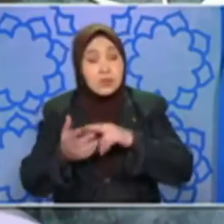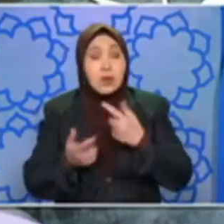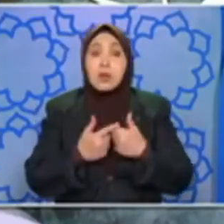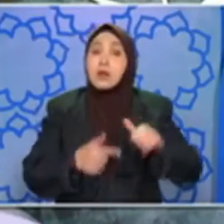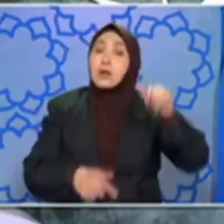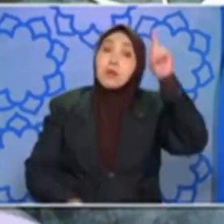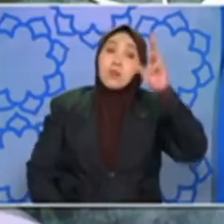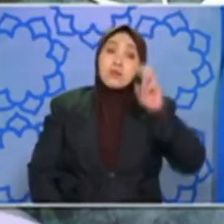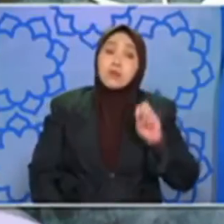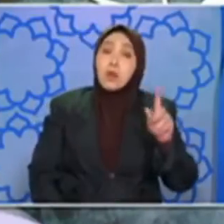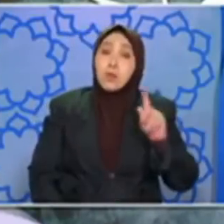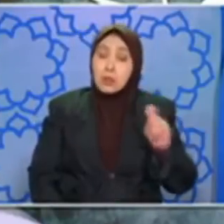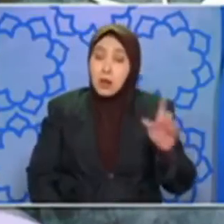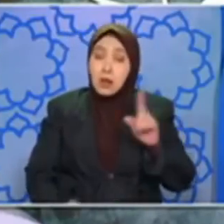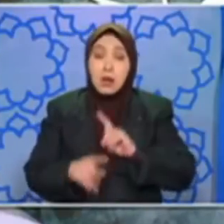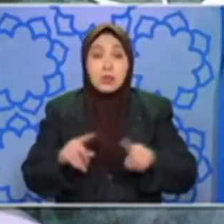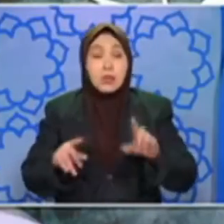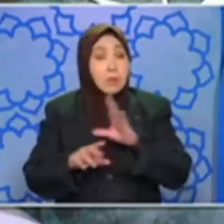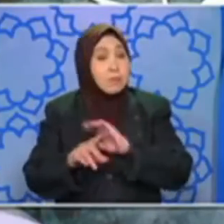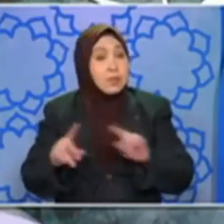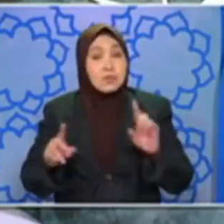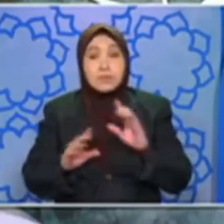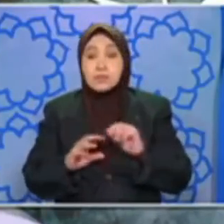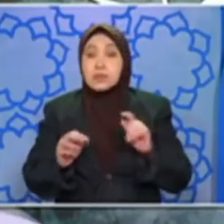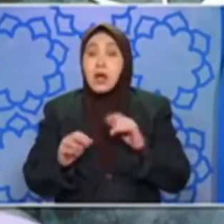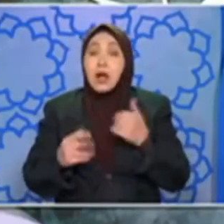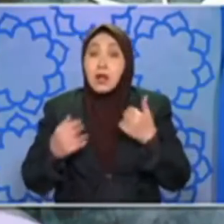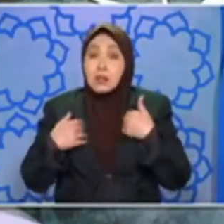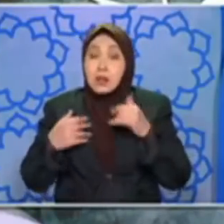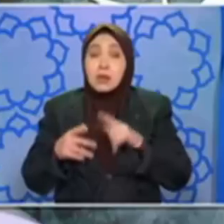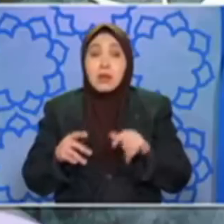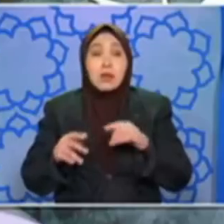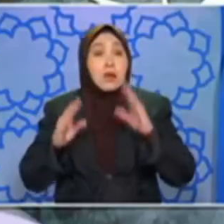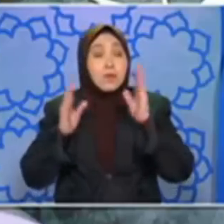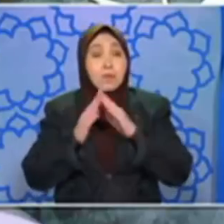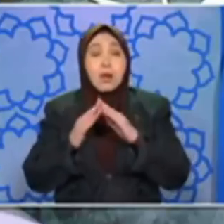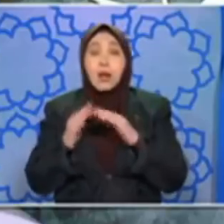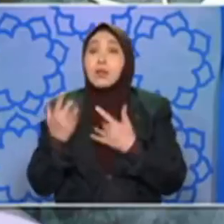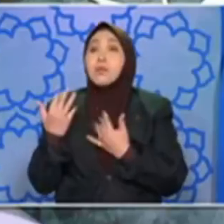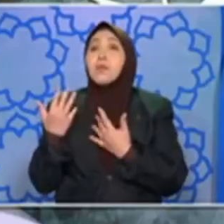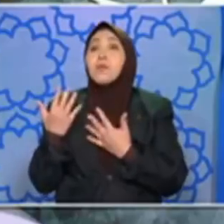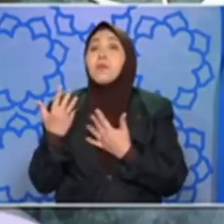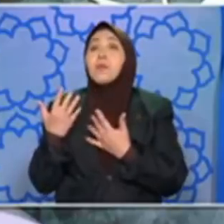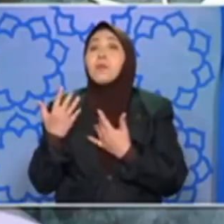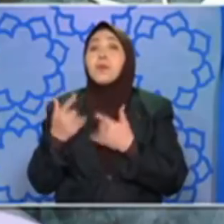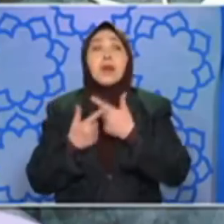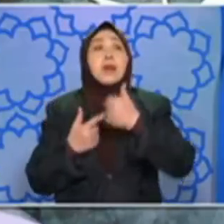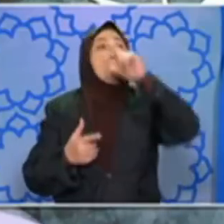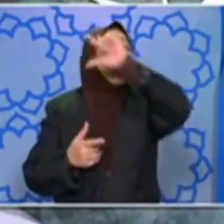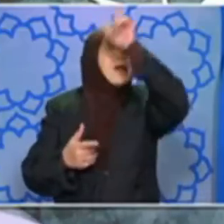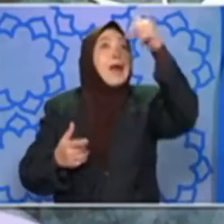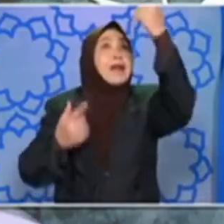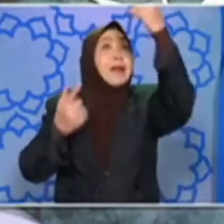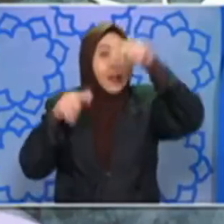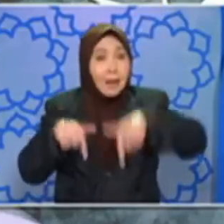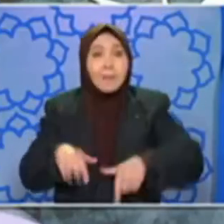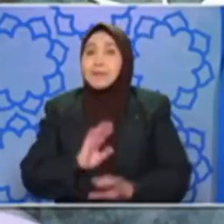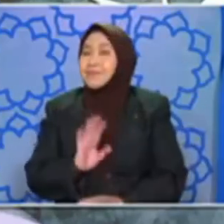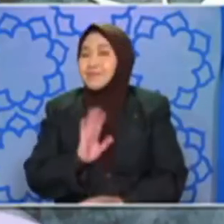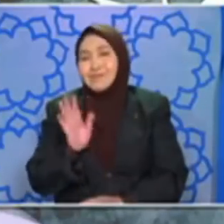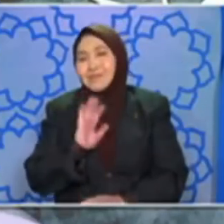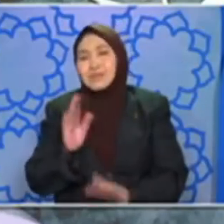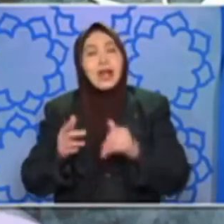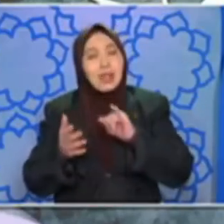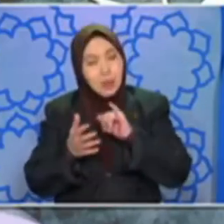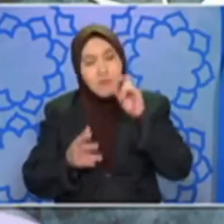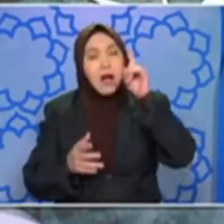Allah Subhanahu Wa Taala. Tapi jangan tak usaha pula. Duduk saja kat rumah nak tunggu turun daripada langit. Jangan macam itulah. Faham konsep itu